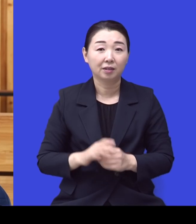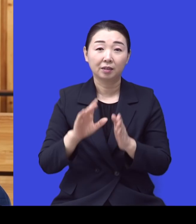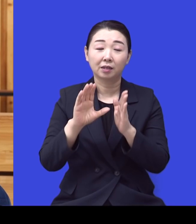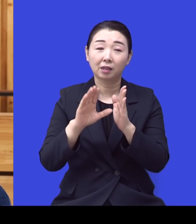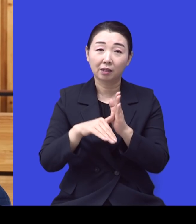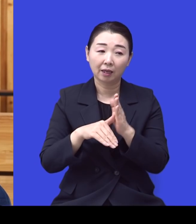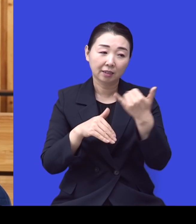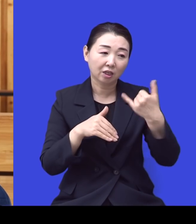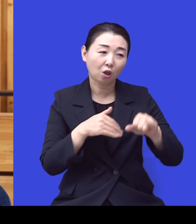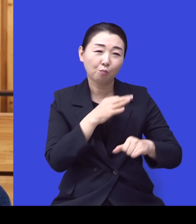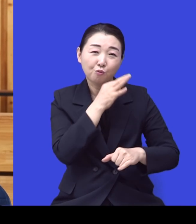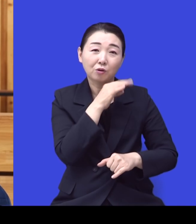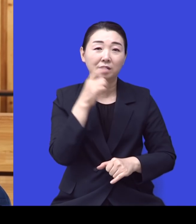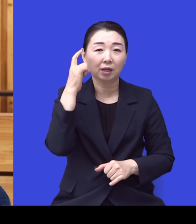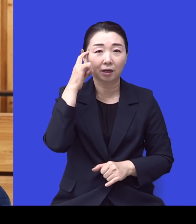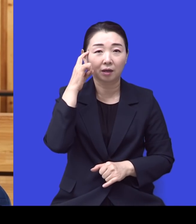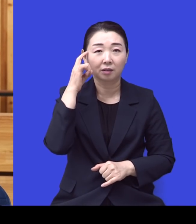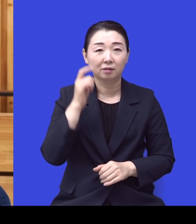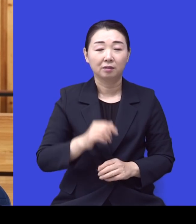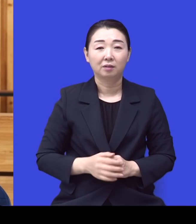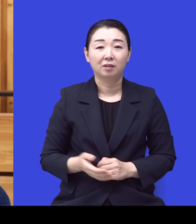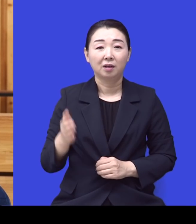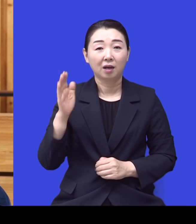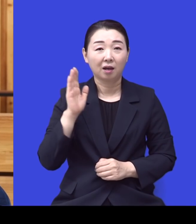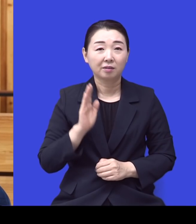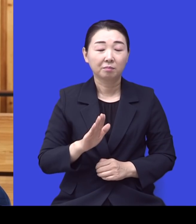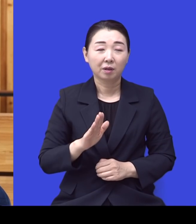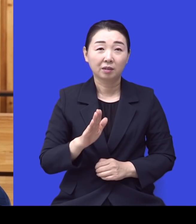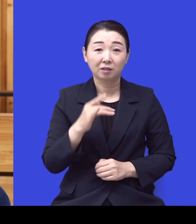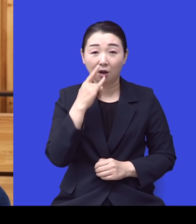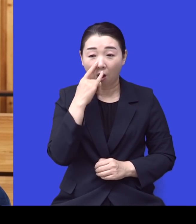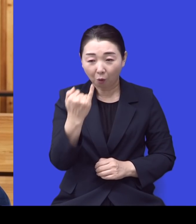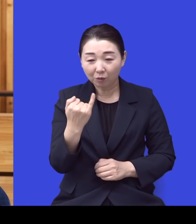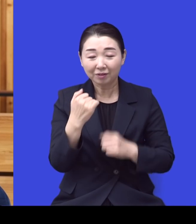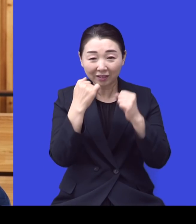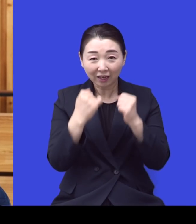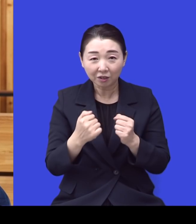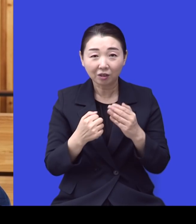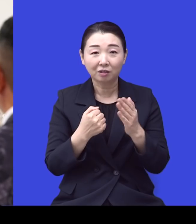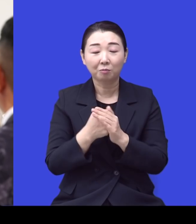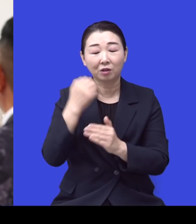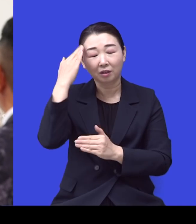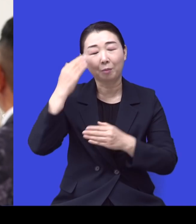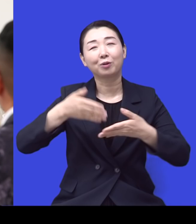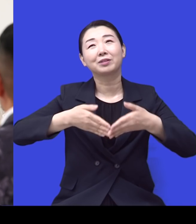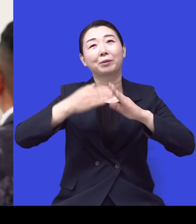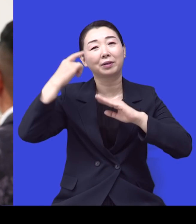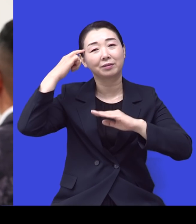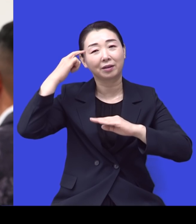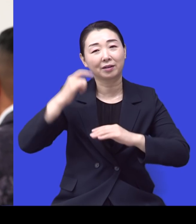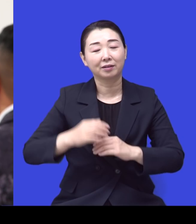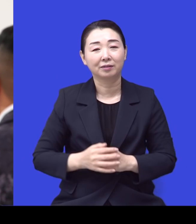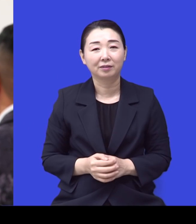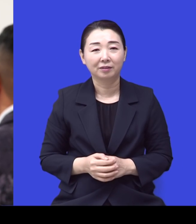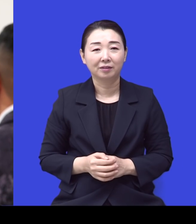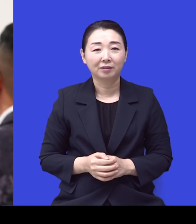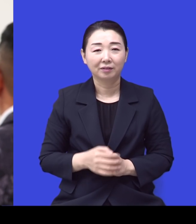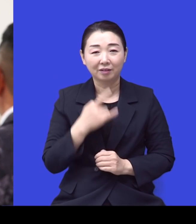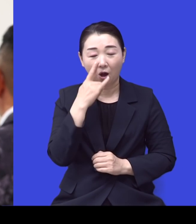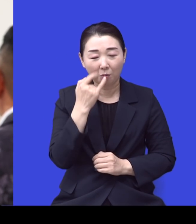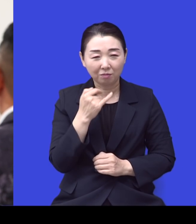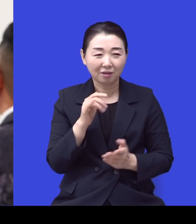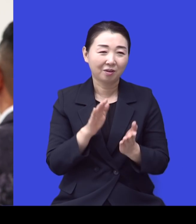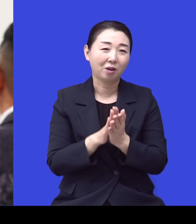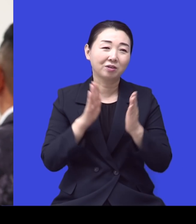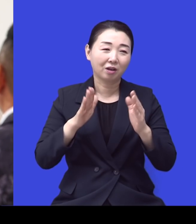네. 많은 자녀들이 부끄럽게 생각했을지 모르지만 저는 그 어머님들이 이 대한민국을 좀 세웠다라고 생각을 해요. 그 어머님들의 네. 열정 어린